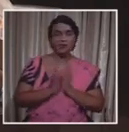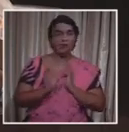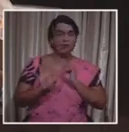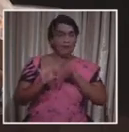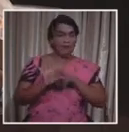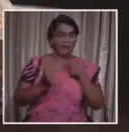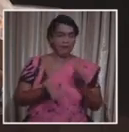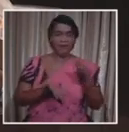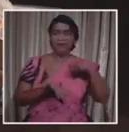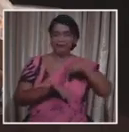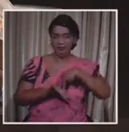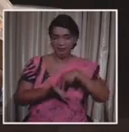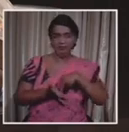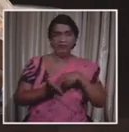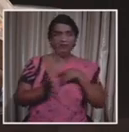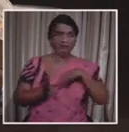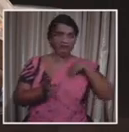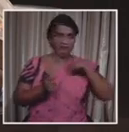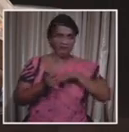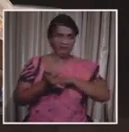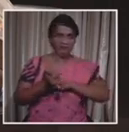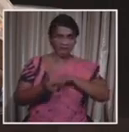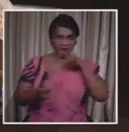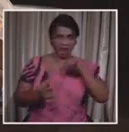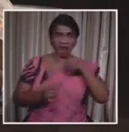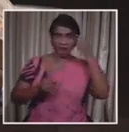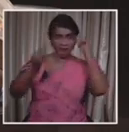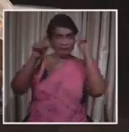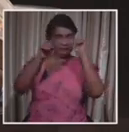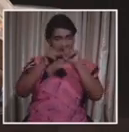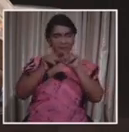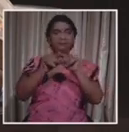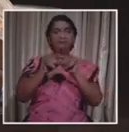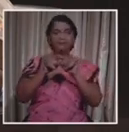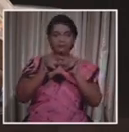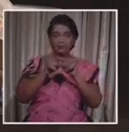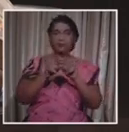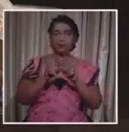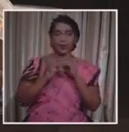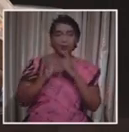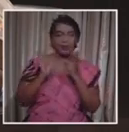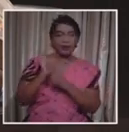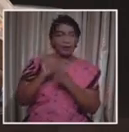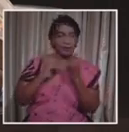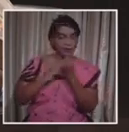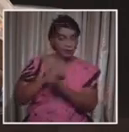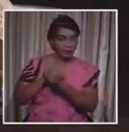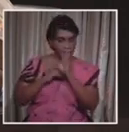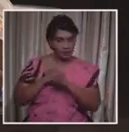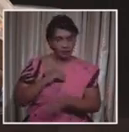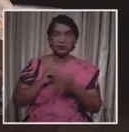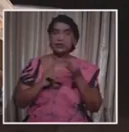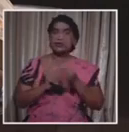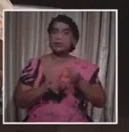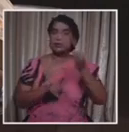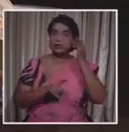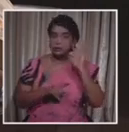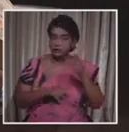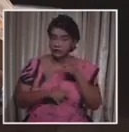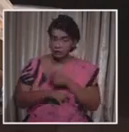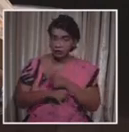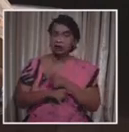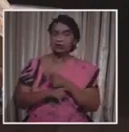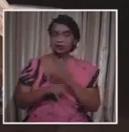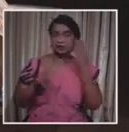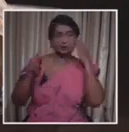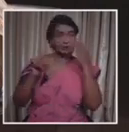sita. Mahale kambarya amatamin purappadu vitibena janadipati duraya